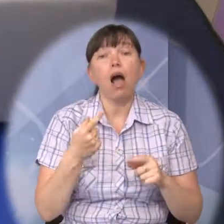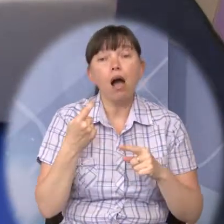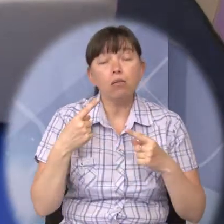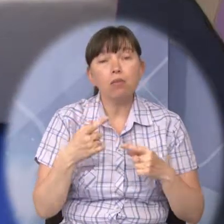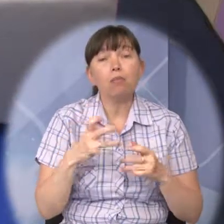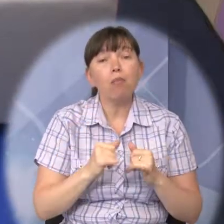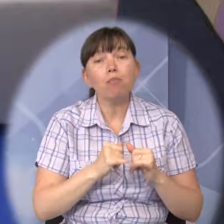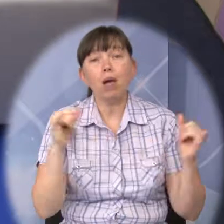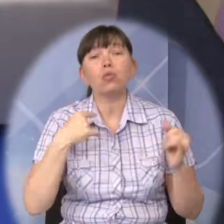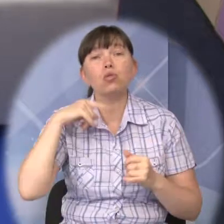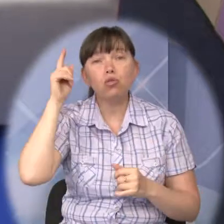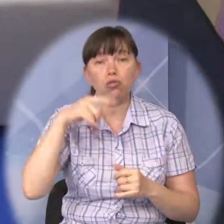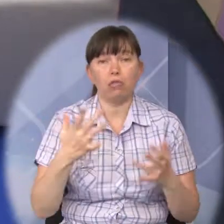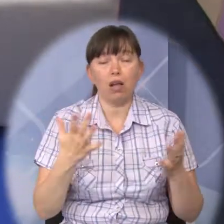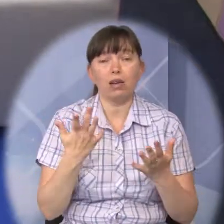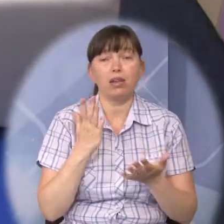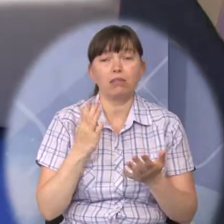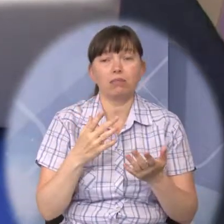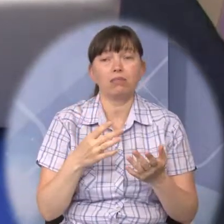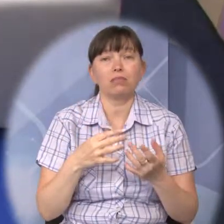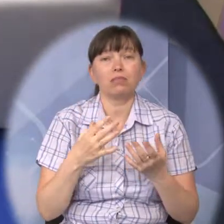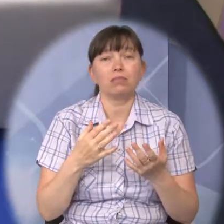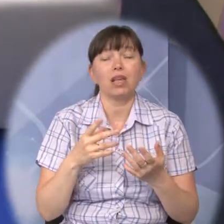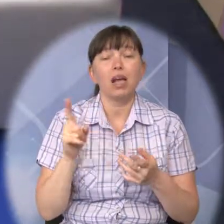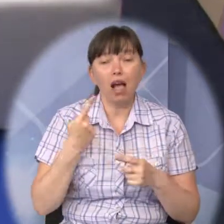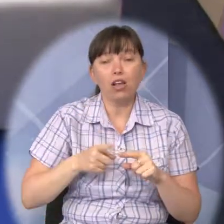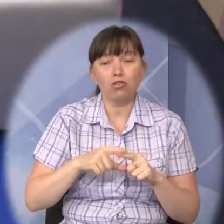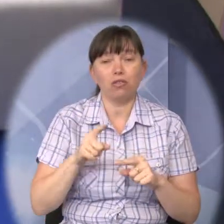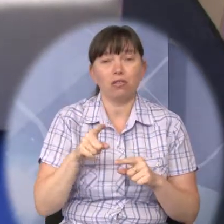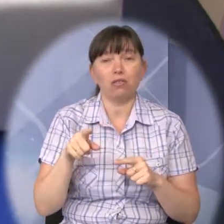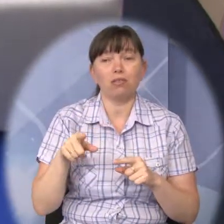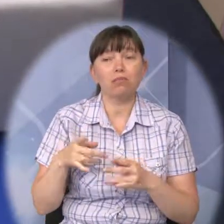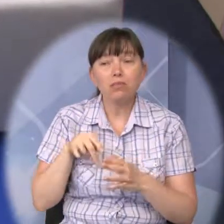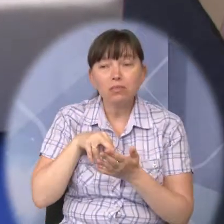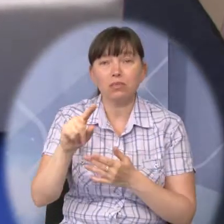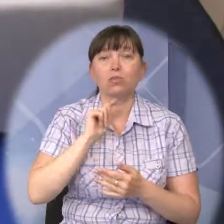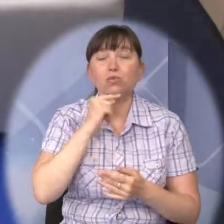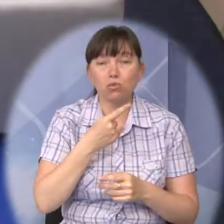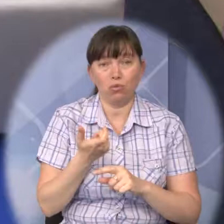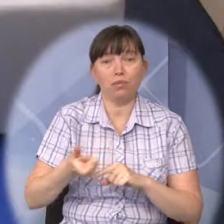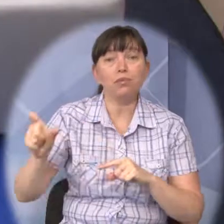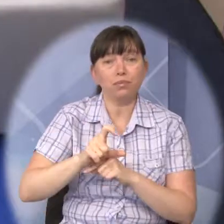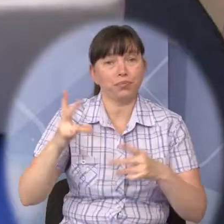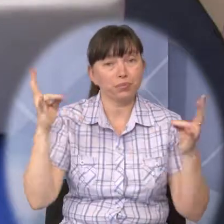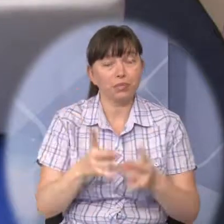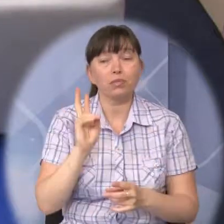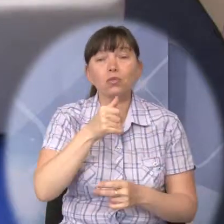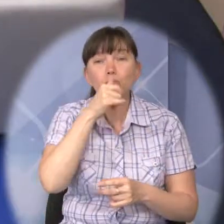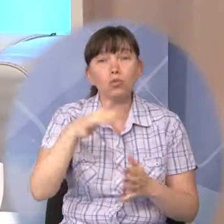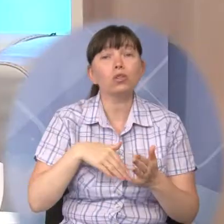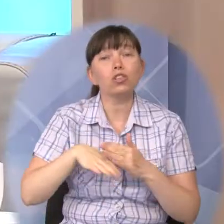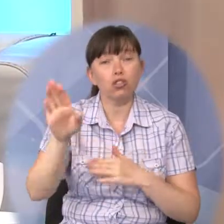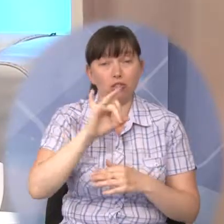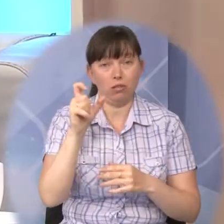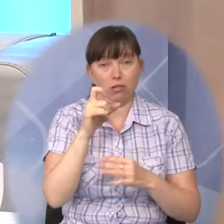nu, noi știm care este accesul bătrânilor la sistemul de sănătate, mai ales dacă vorbim despre cei care nu pot ieși din casă.